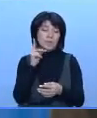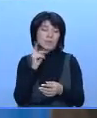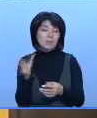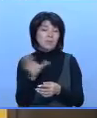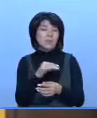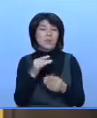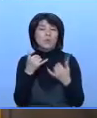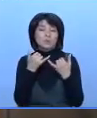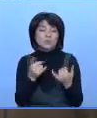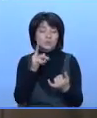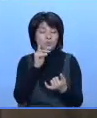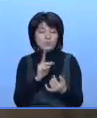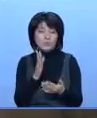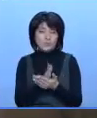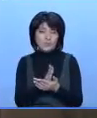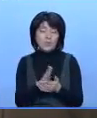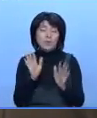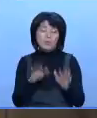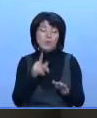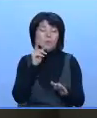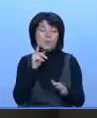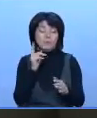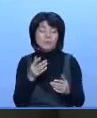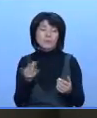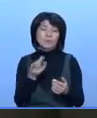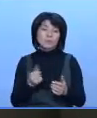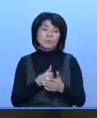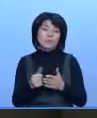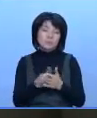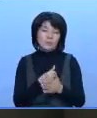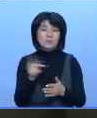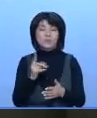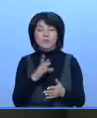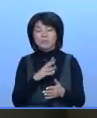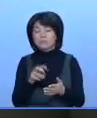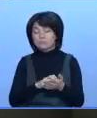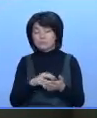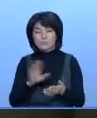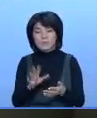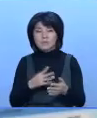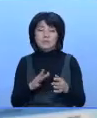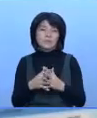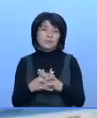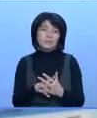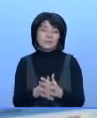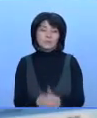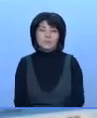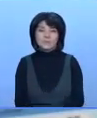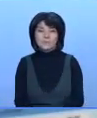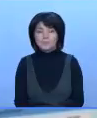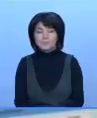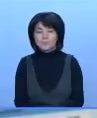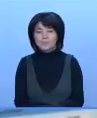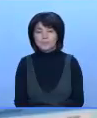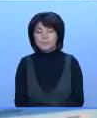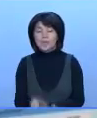только самим молодым людям стремиться и использовать возможности на 100%. Поэтому девушка призывает не бояться работать на селе.